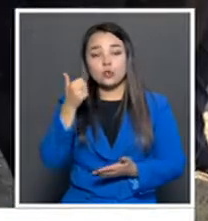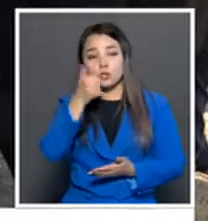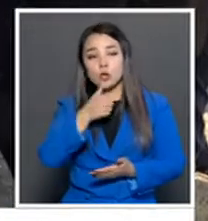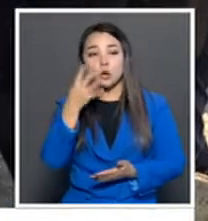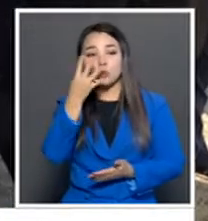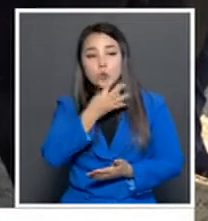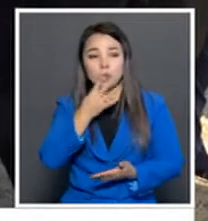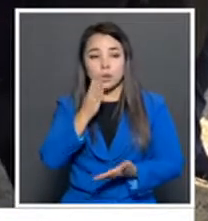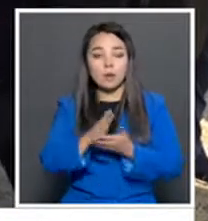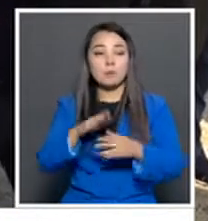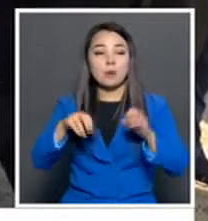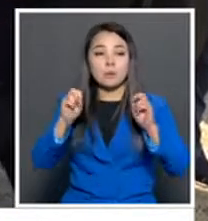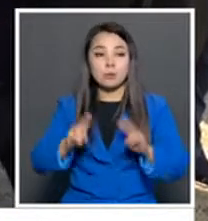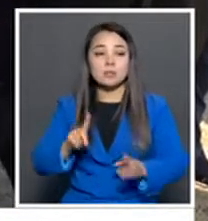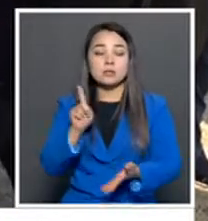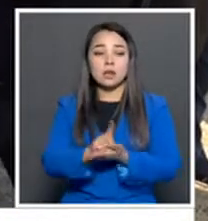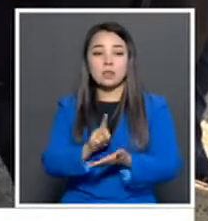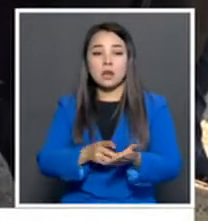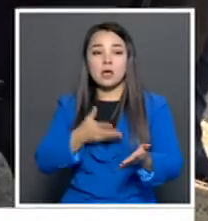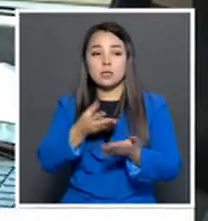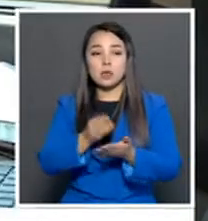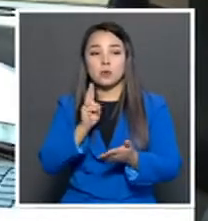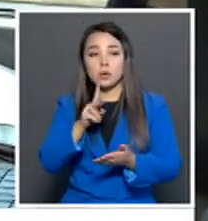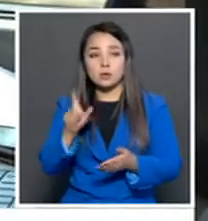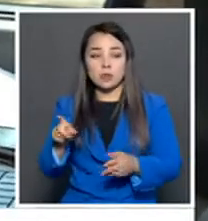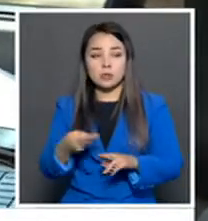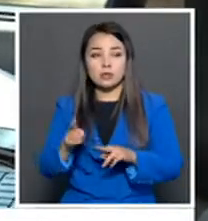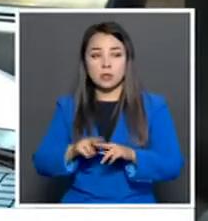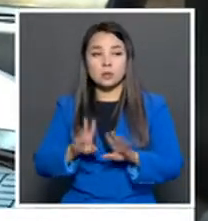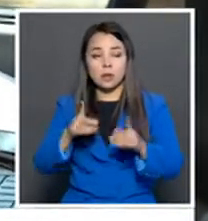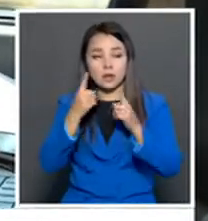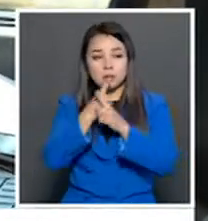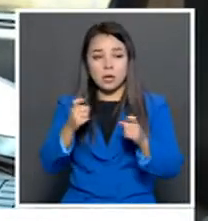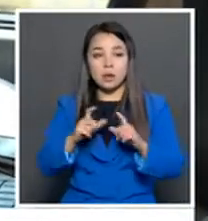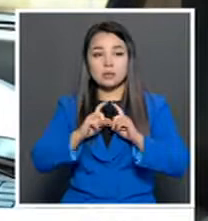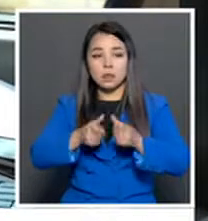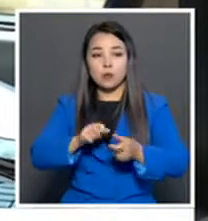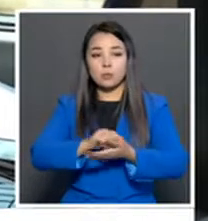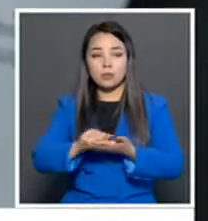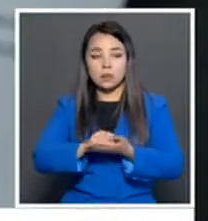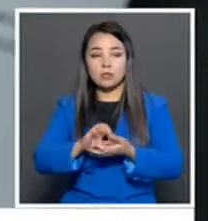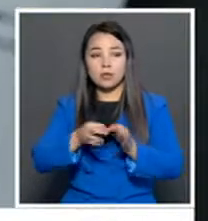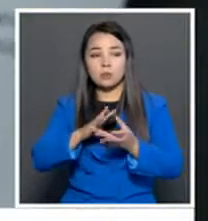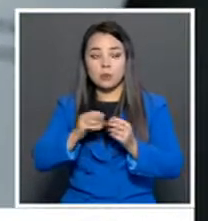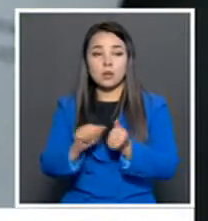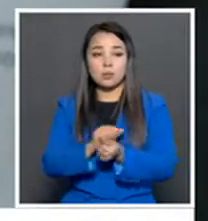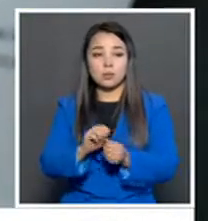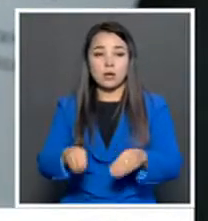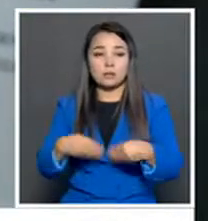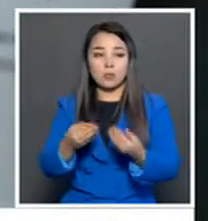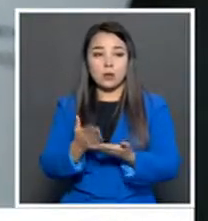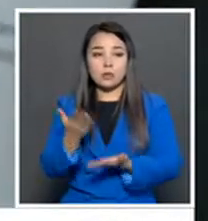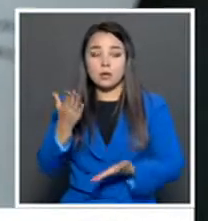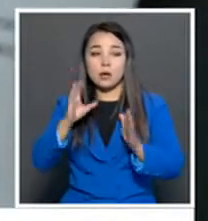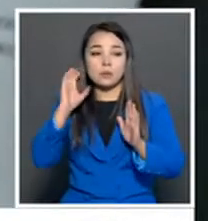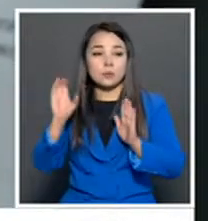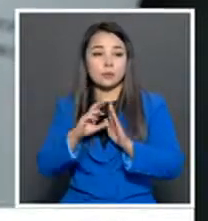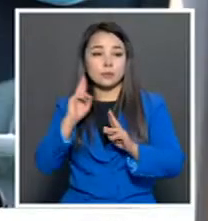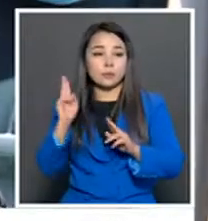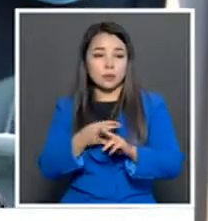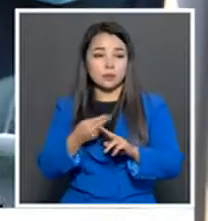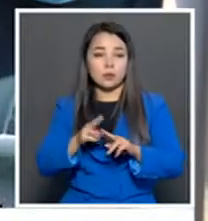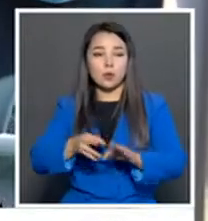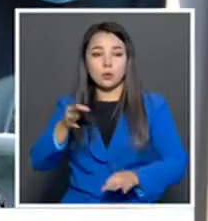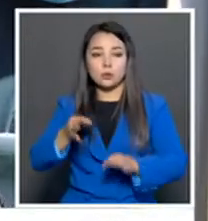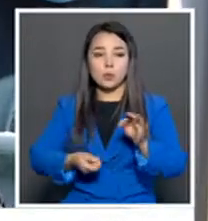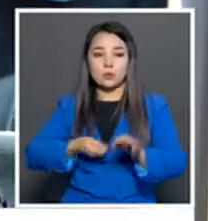жыл. Мамандар әзірге салық төлеуден жалтарып жүргендерге тек ескерту қағазын жазып берумен шектелуде. Егер оған да құлақ аспаса, іс